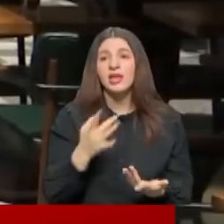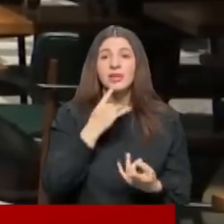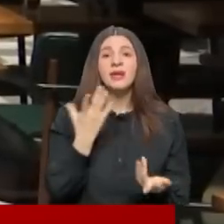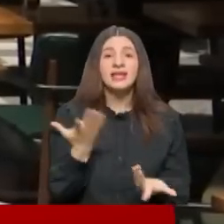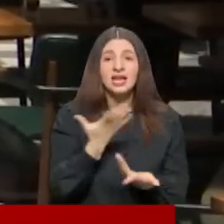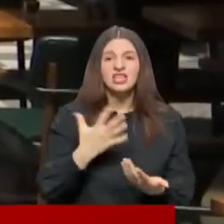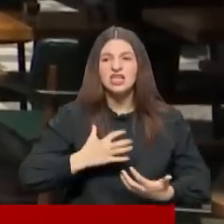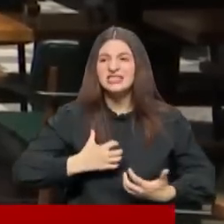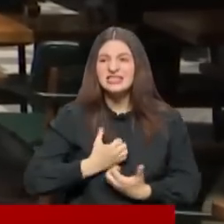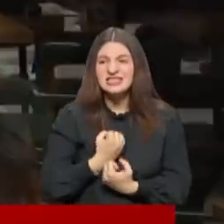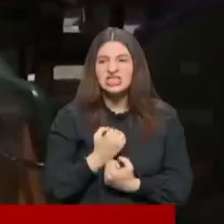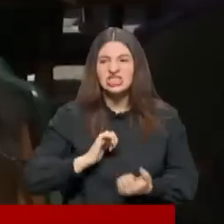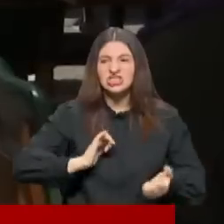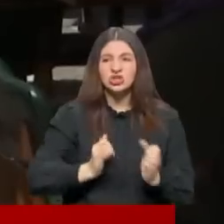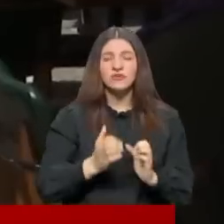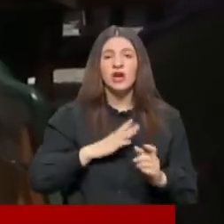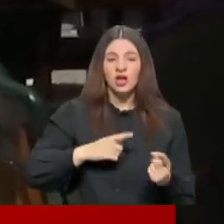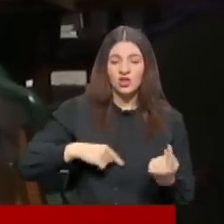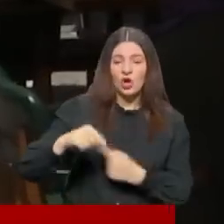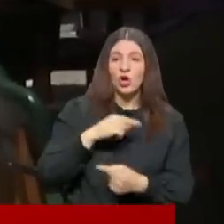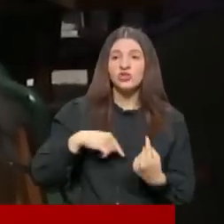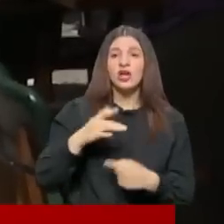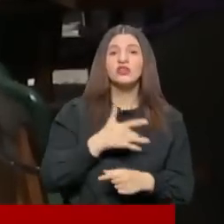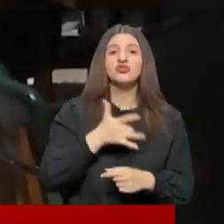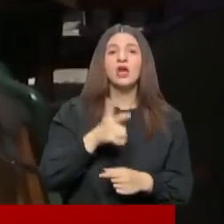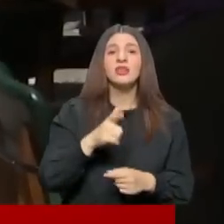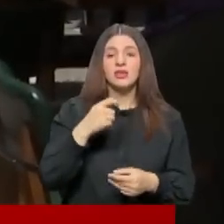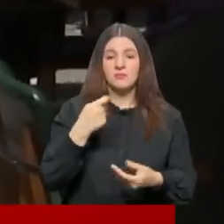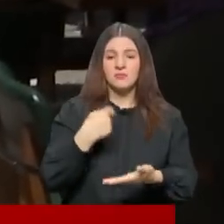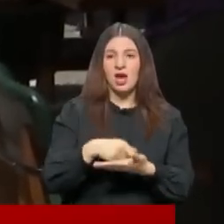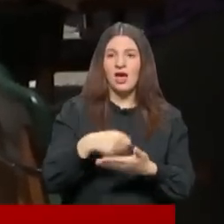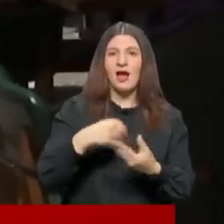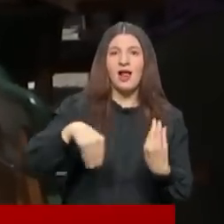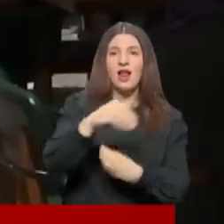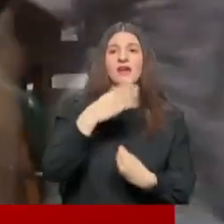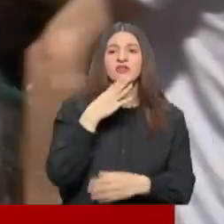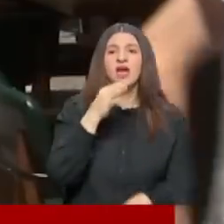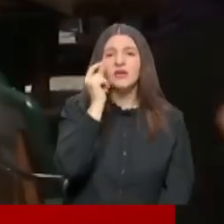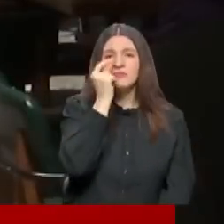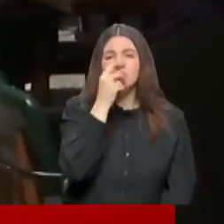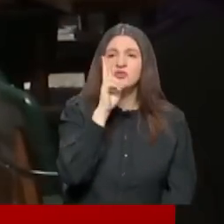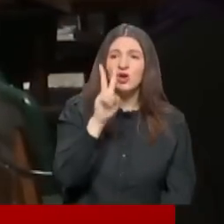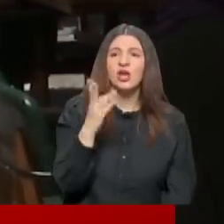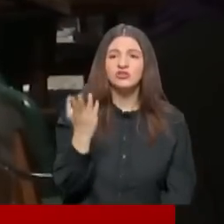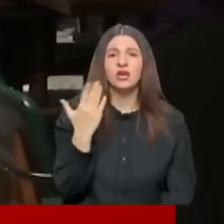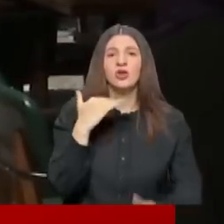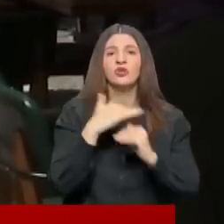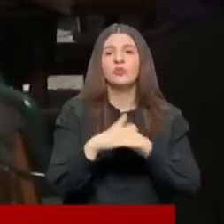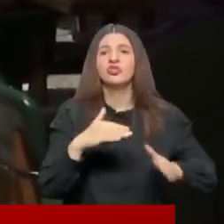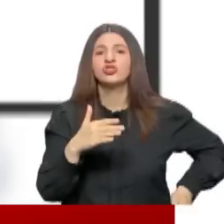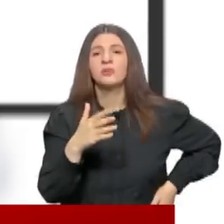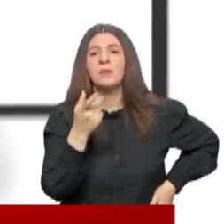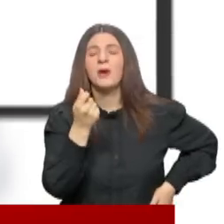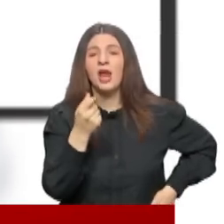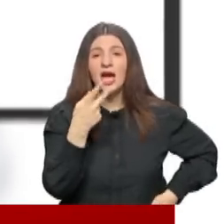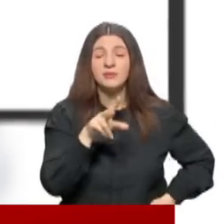ki ne kadar sıkışıklık var ki dönecek canlı paramız yoksa en basit görülen şey halkın cebindeki